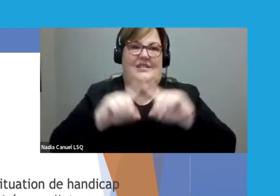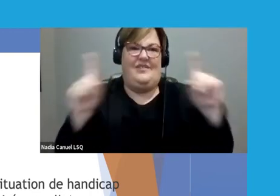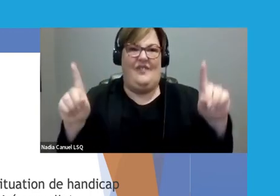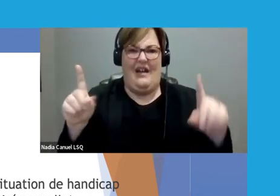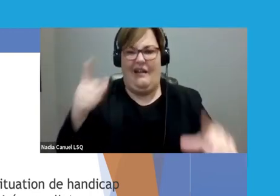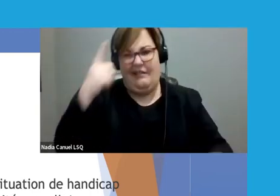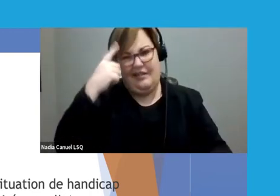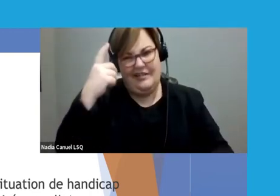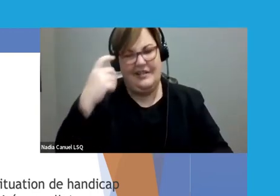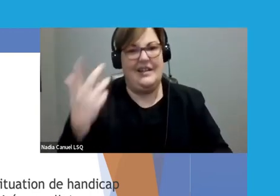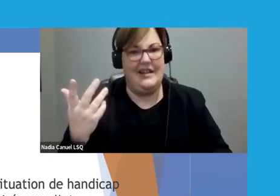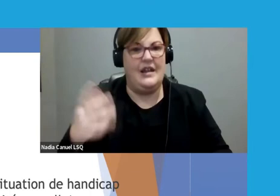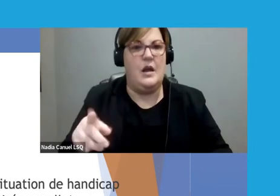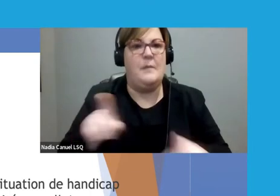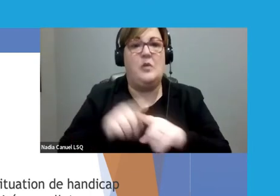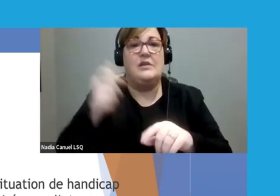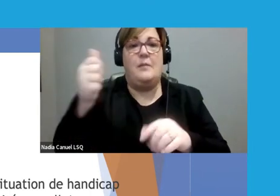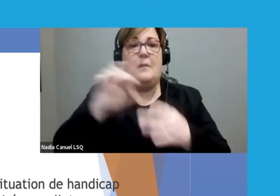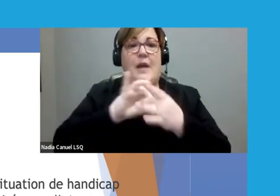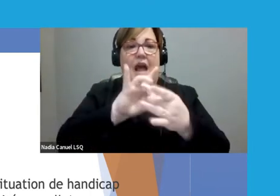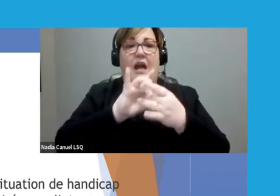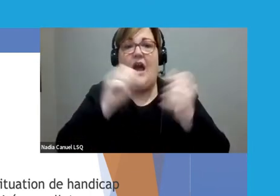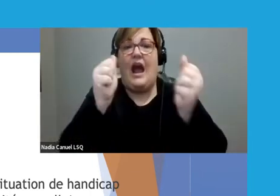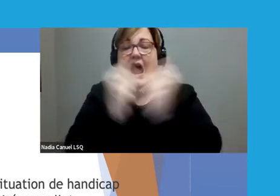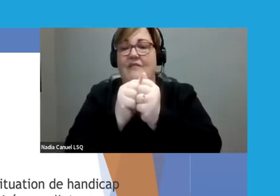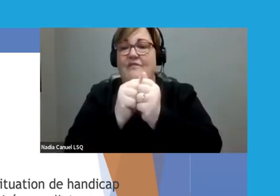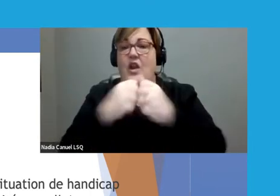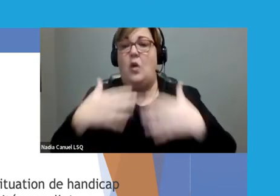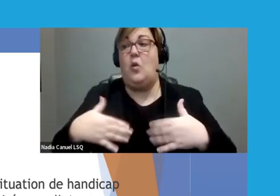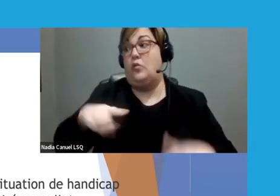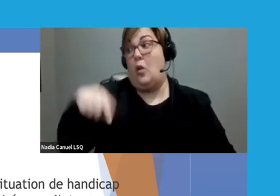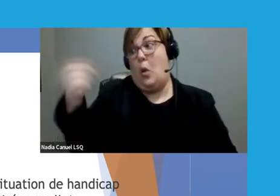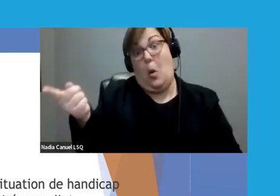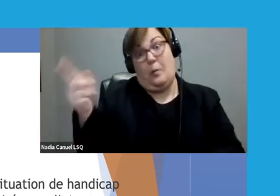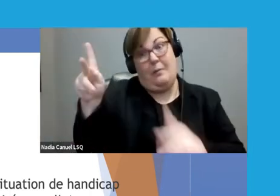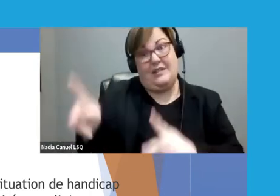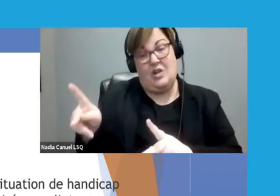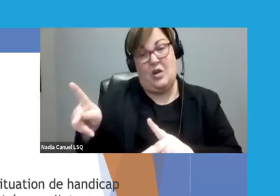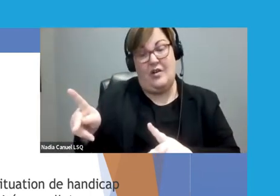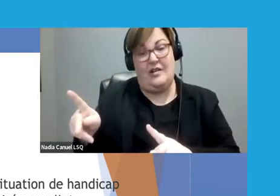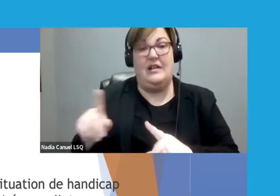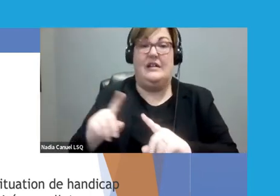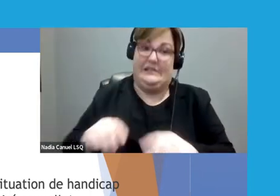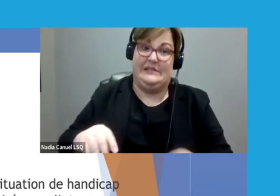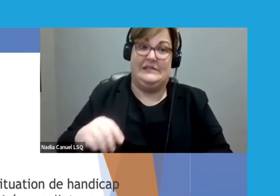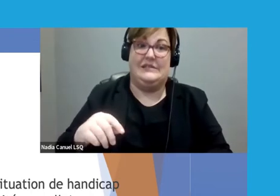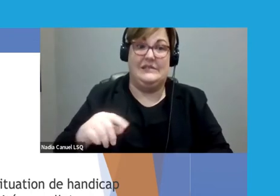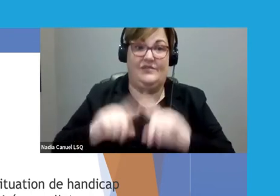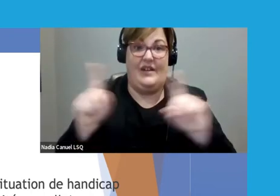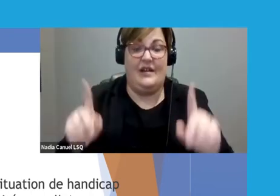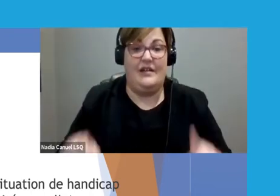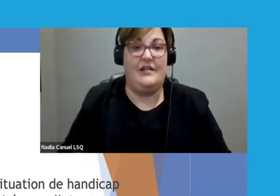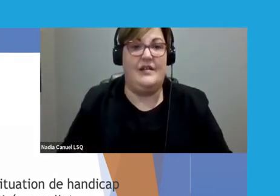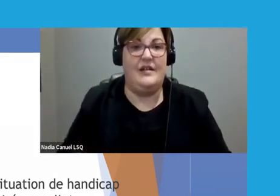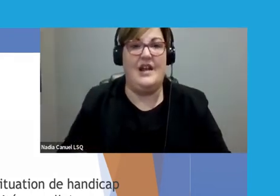le rapport qu'ils ont envers le corps de l'autre est aussi multiple, dû